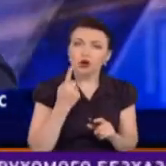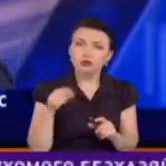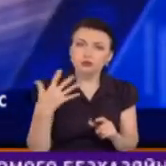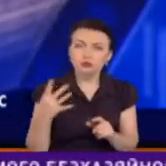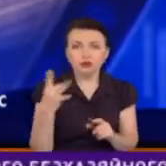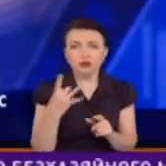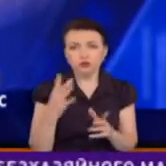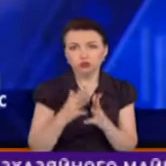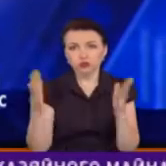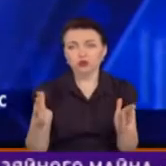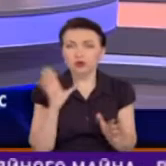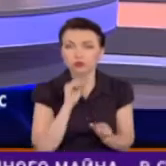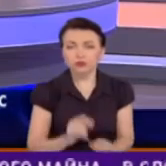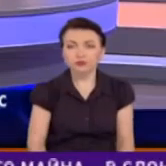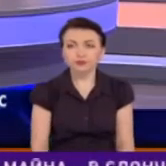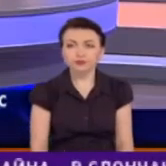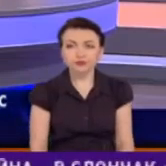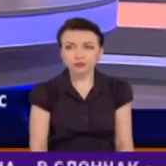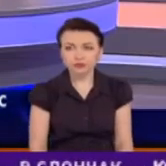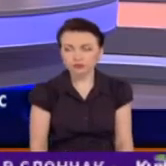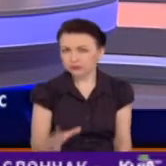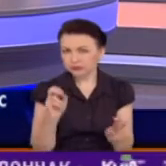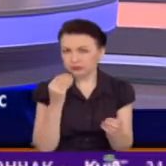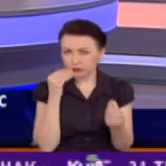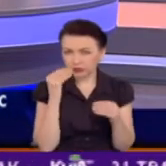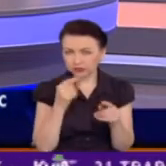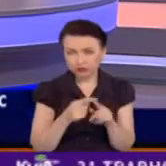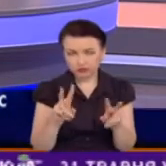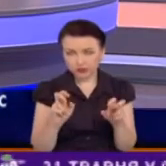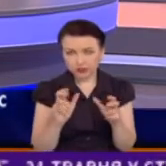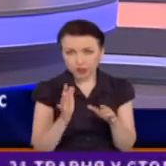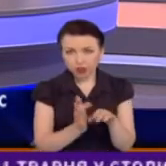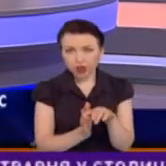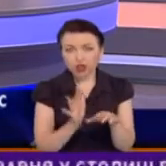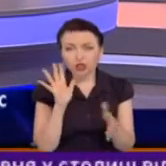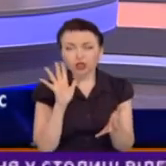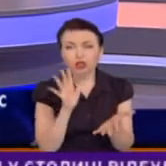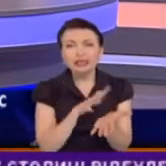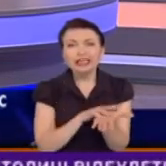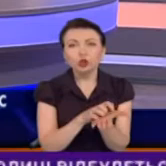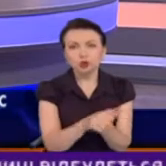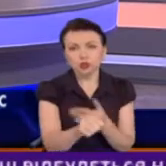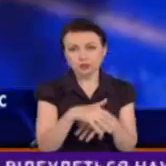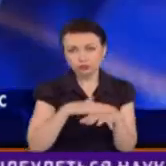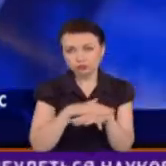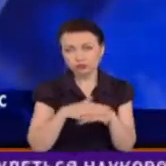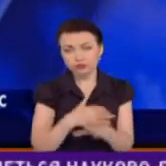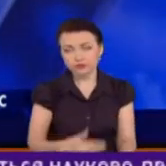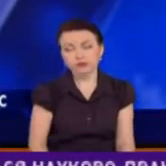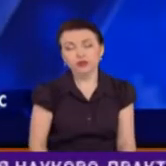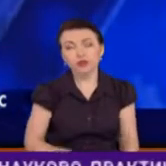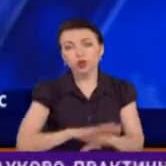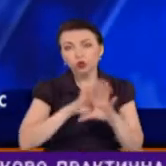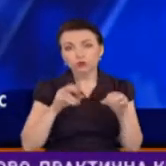ж, ну, я, ну, це, кажу, покращення, це ж черговий геноцид. Ну, ну розумієте, парадокс же в цьому. В усьому світі ціна